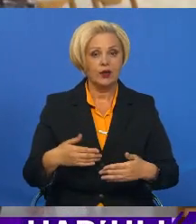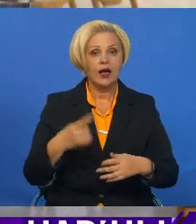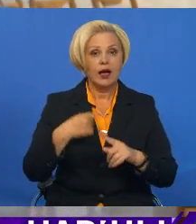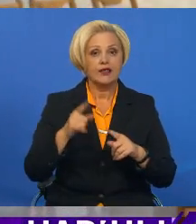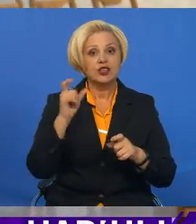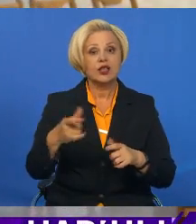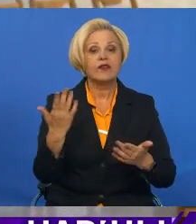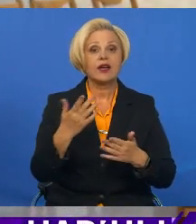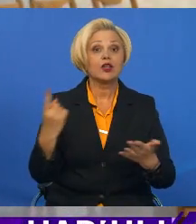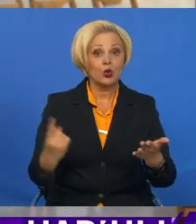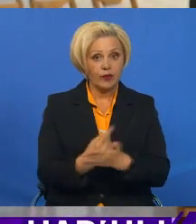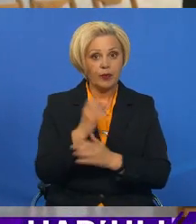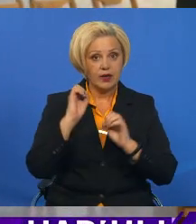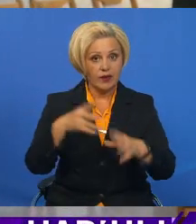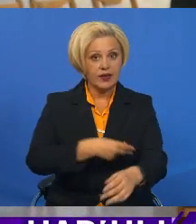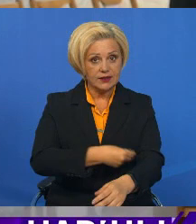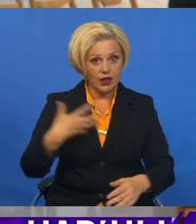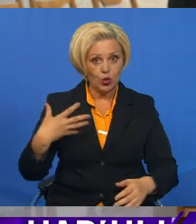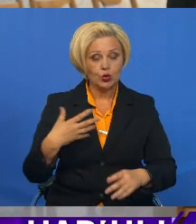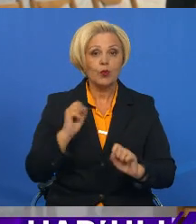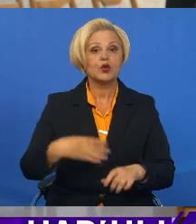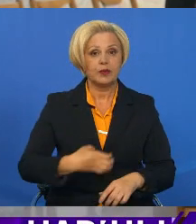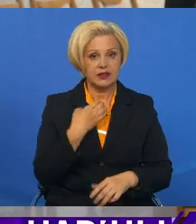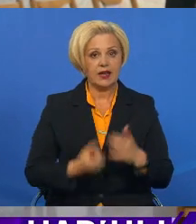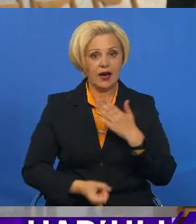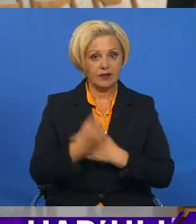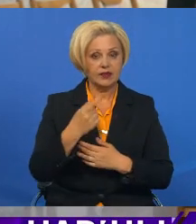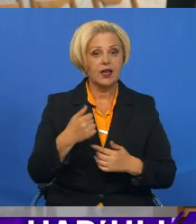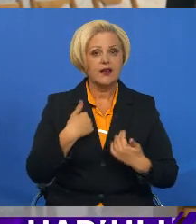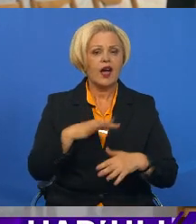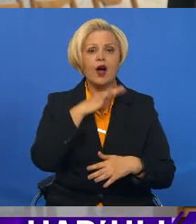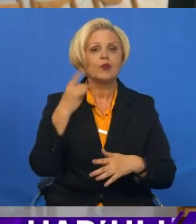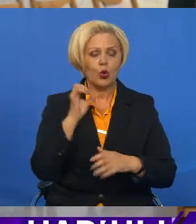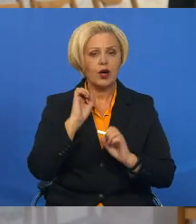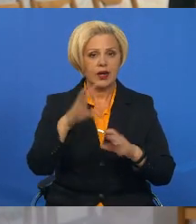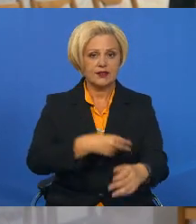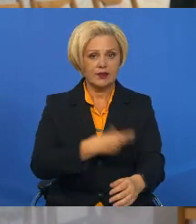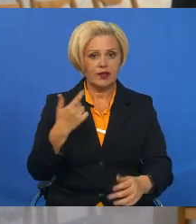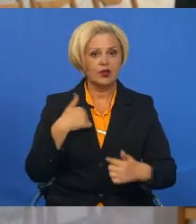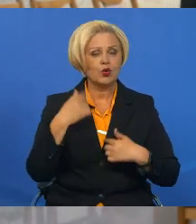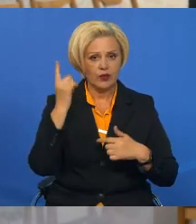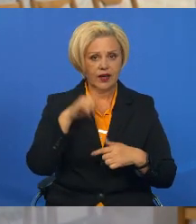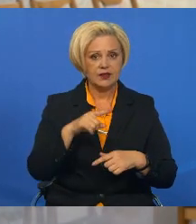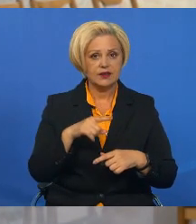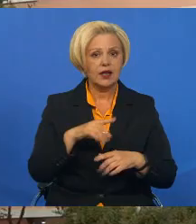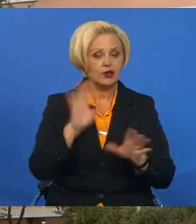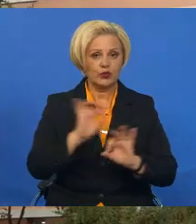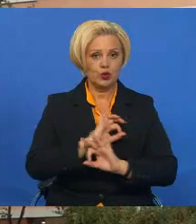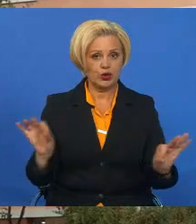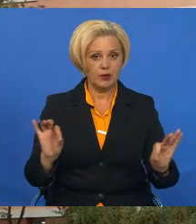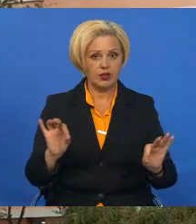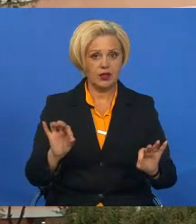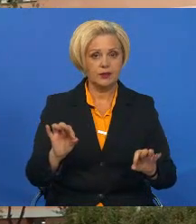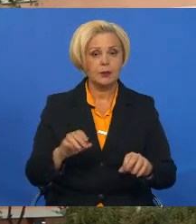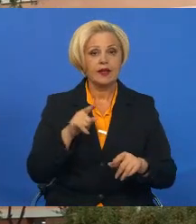человек, который впервые сдает, может быть, страх возникает. Я неоднократно сдавала, поэтому я знаю, что все замечательно. Перед